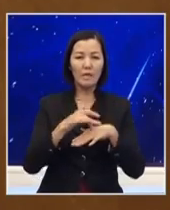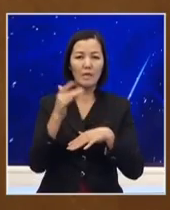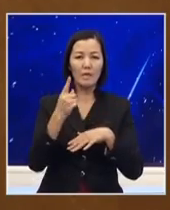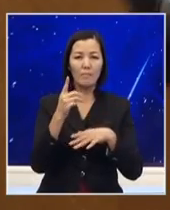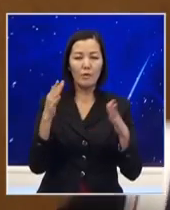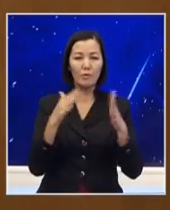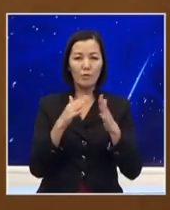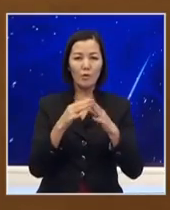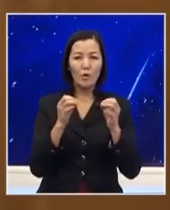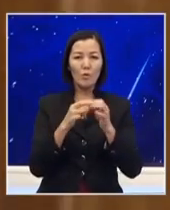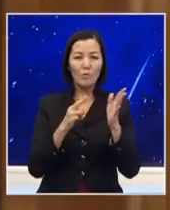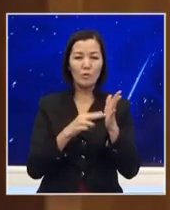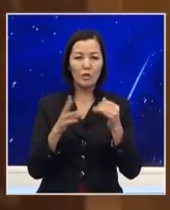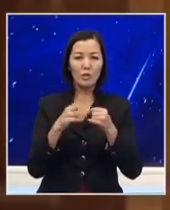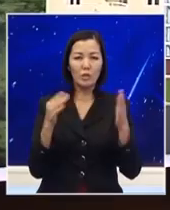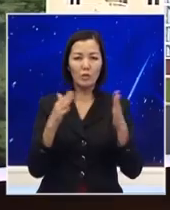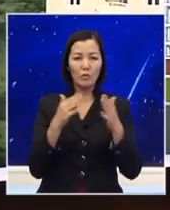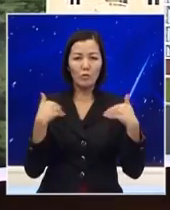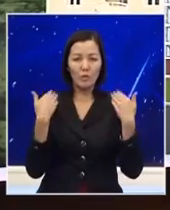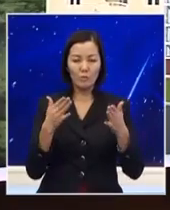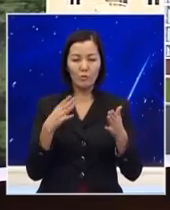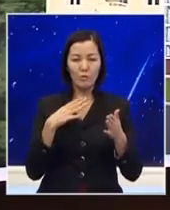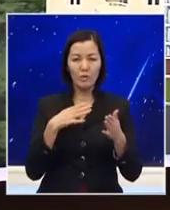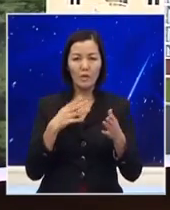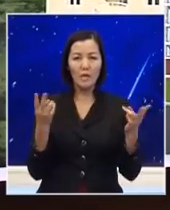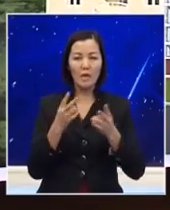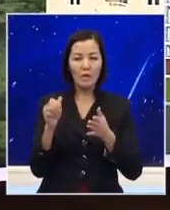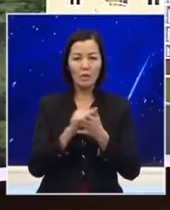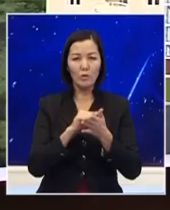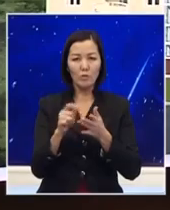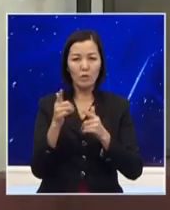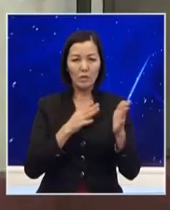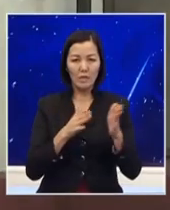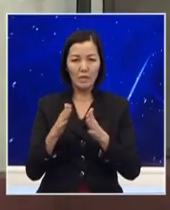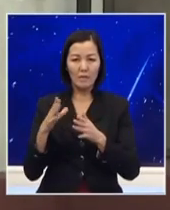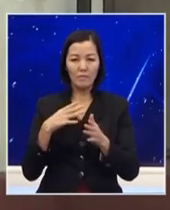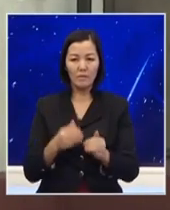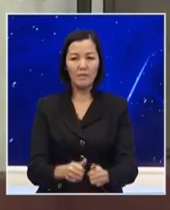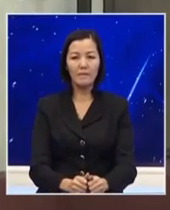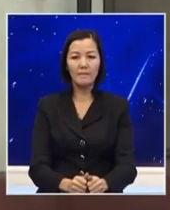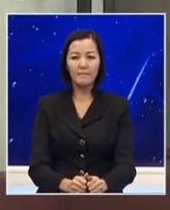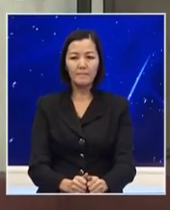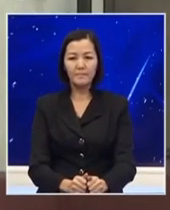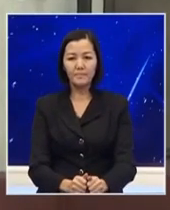Батыр ауылына 10 жеке тұрғын үй салуды ұсынды. Бұл бойынша қажетті құжаттар реттеліп жатыр.